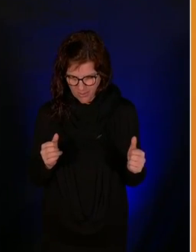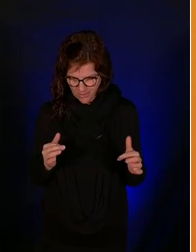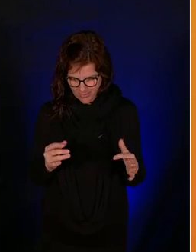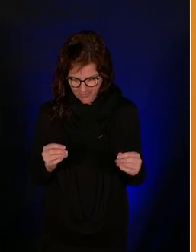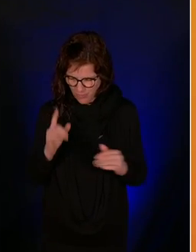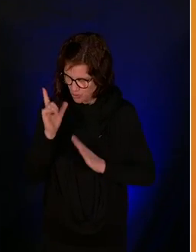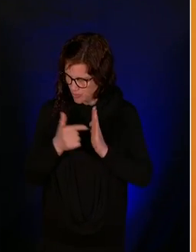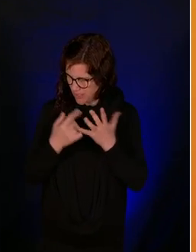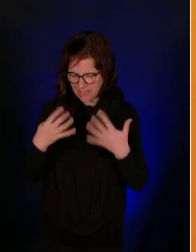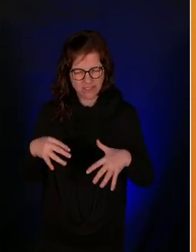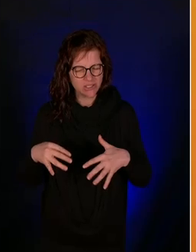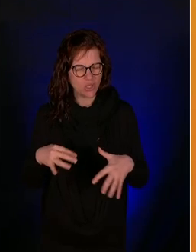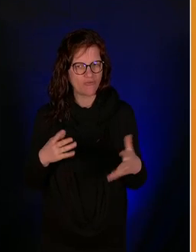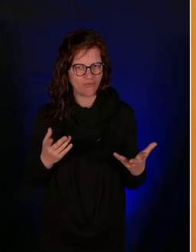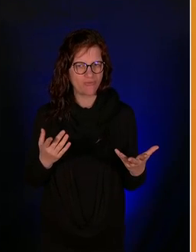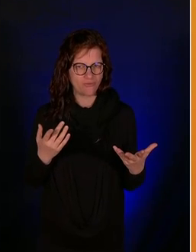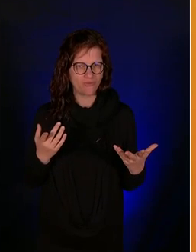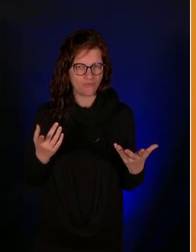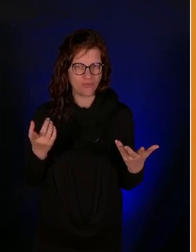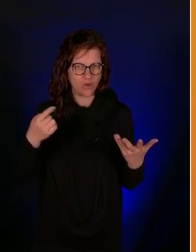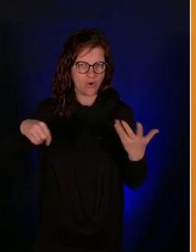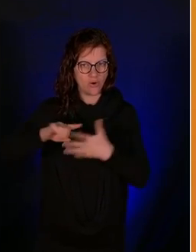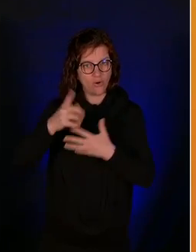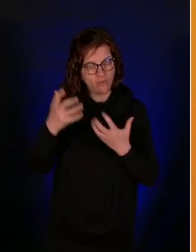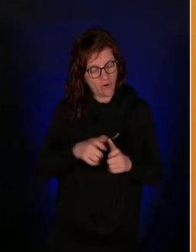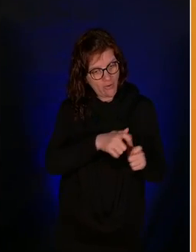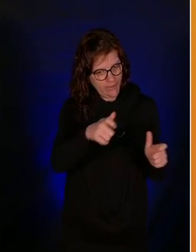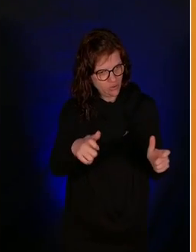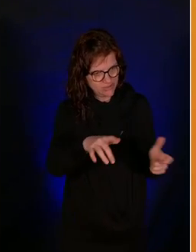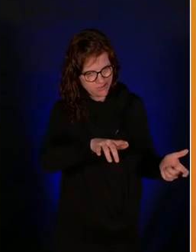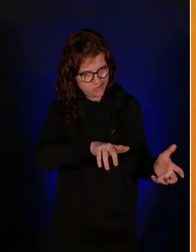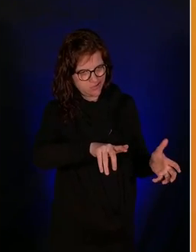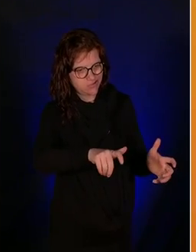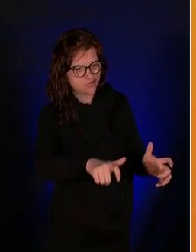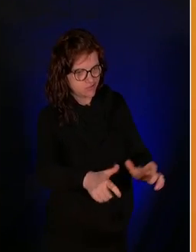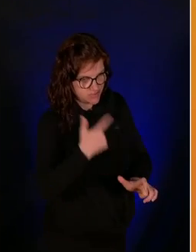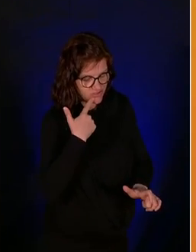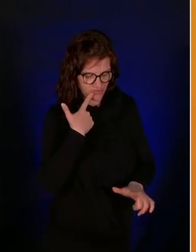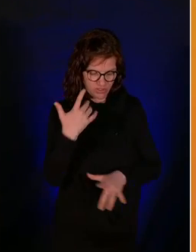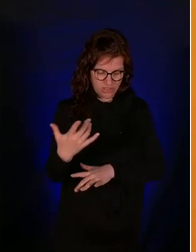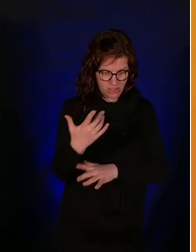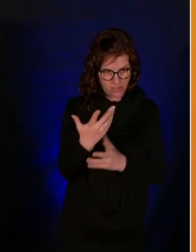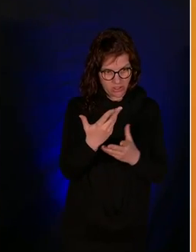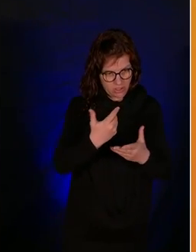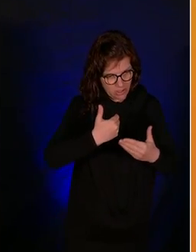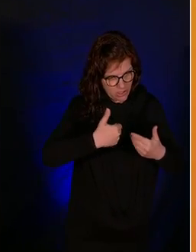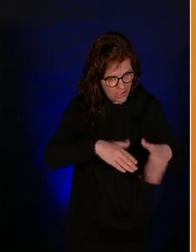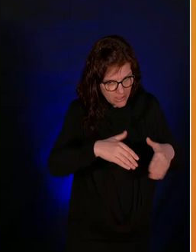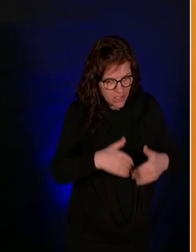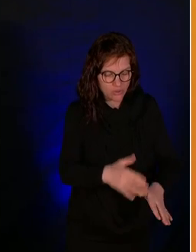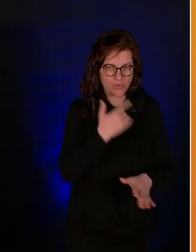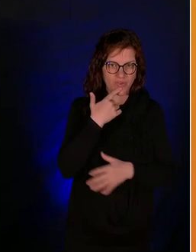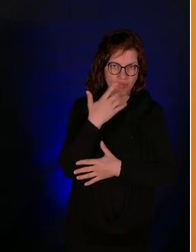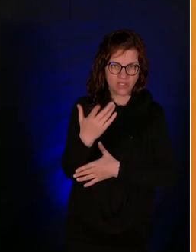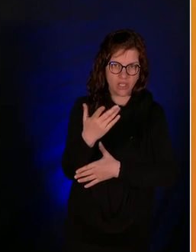c'était en 2019, ils ont voulu mettre à mal notre industrie, où on est passé par une liquidation avec une occupation d'entreprise de